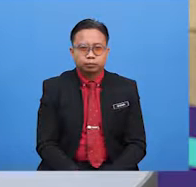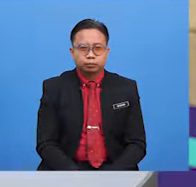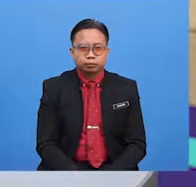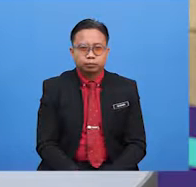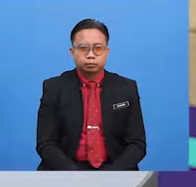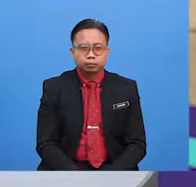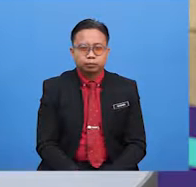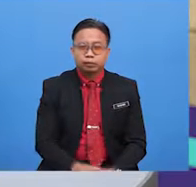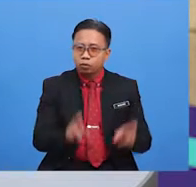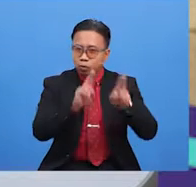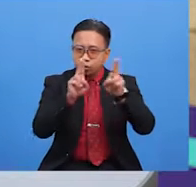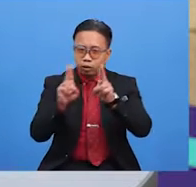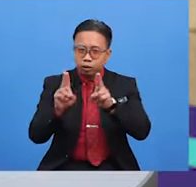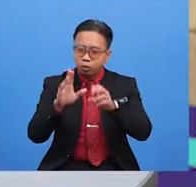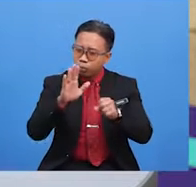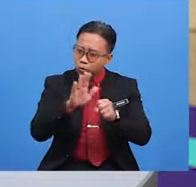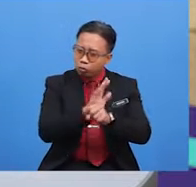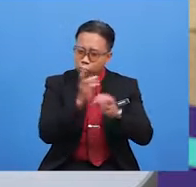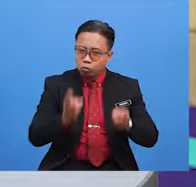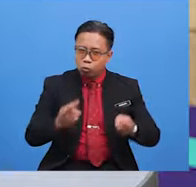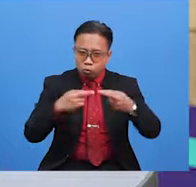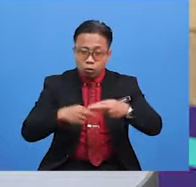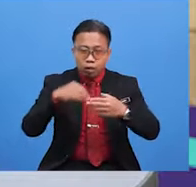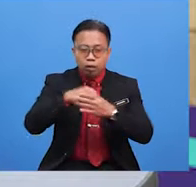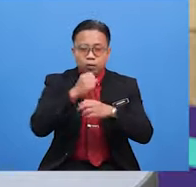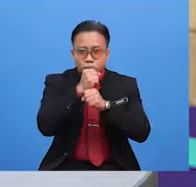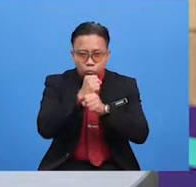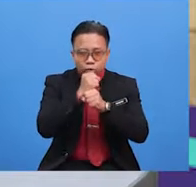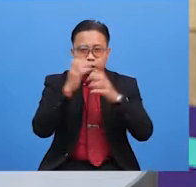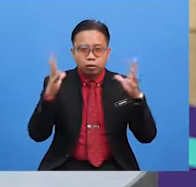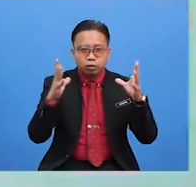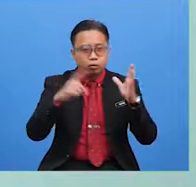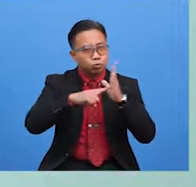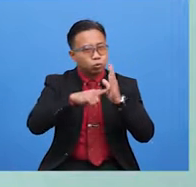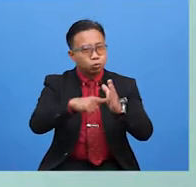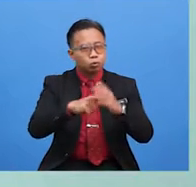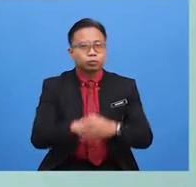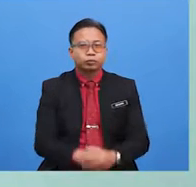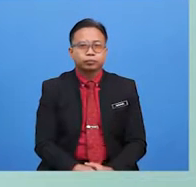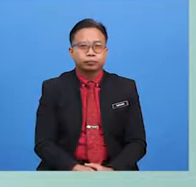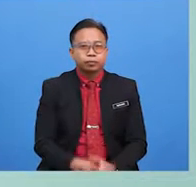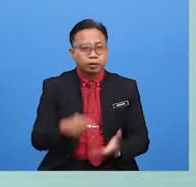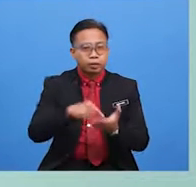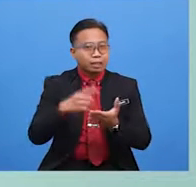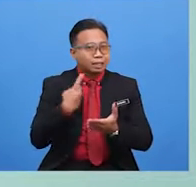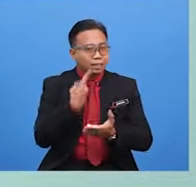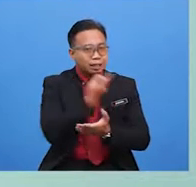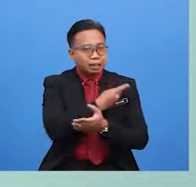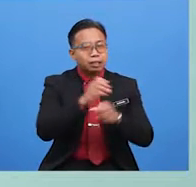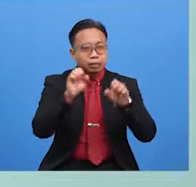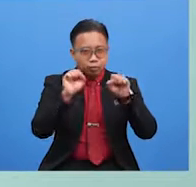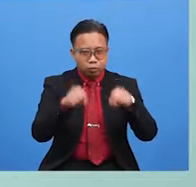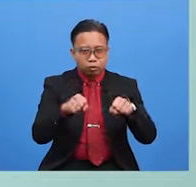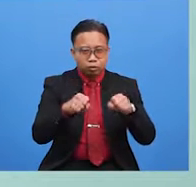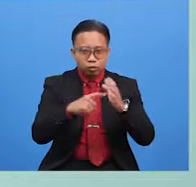Ya, udara juga memenuhi luang dalam balon yang ditunjukkan. Di sini kita dapat menyimpulkan